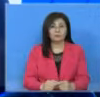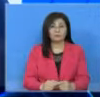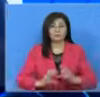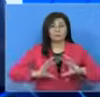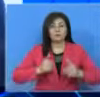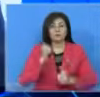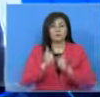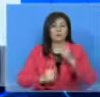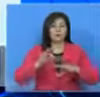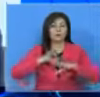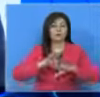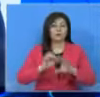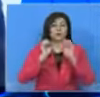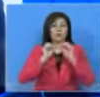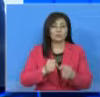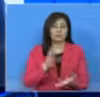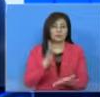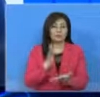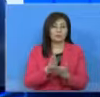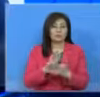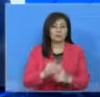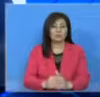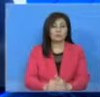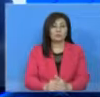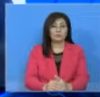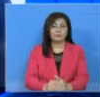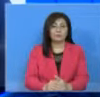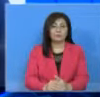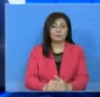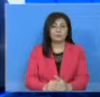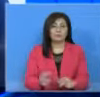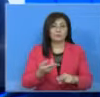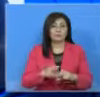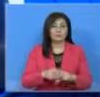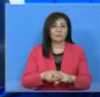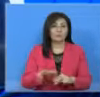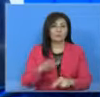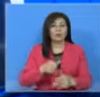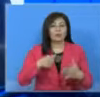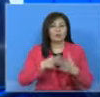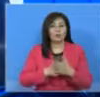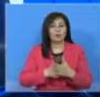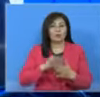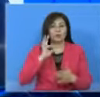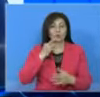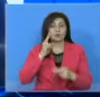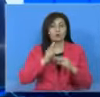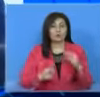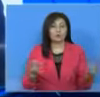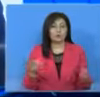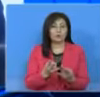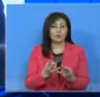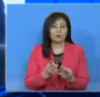халықаралық жарыстарды өткізуге толық мүмкіндіктер бар, сондай бір орталық болайын деп отыр. Енді оның бәрін де жаңа айтып отырмын, күзге дейін аяқтап іске қосқаннан кейін